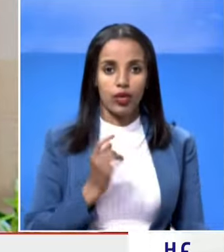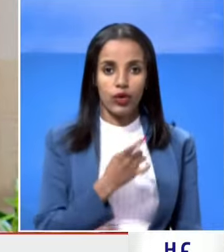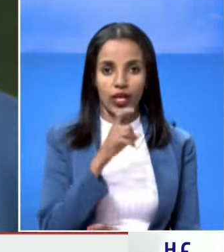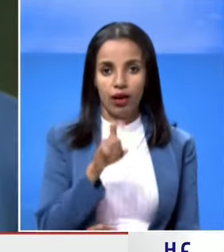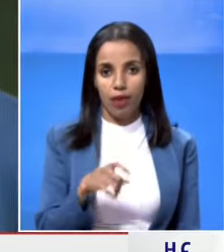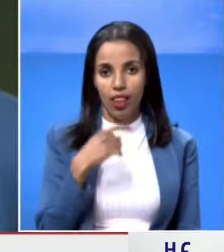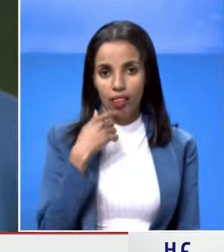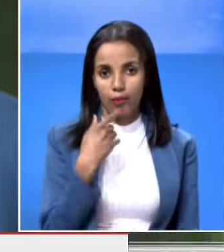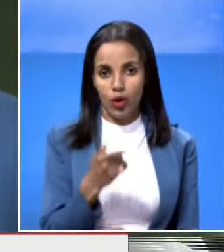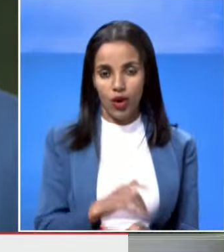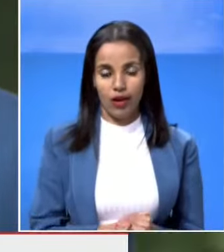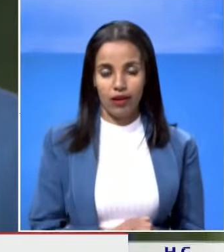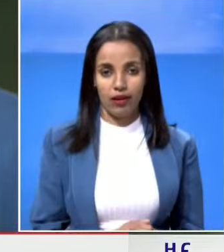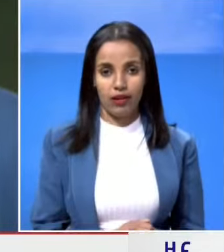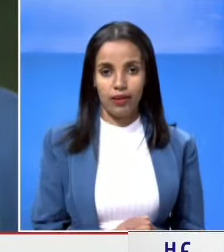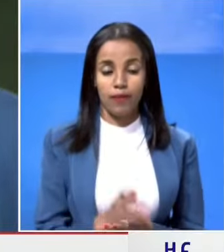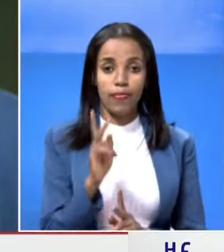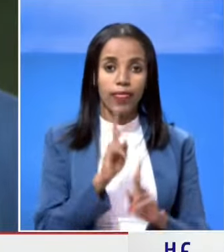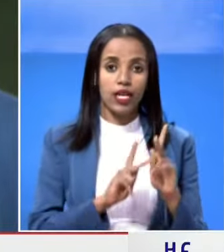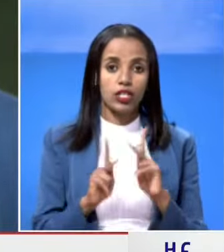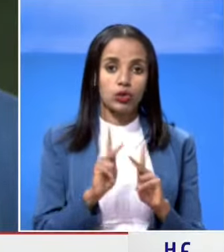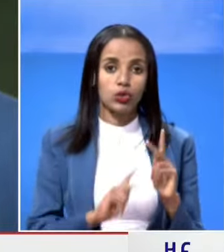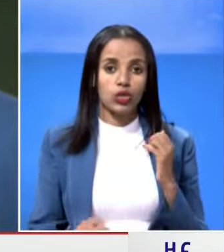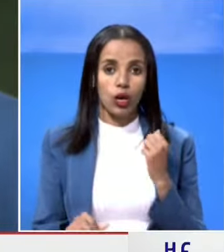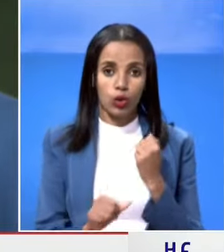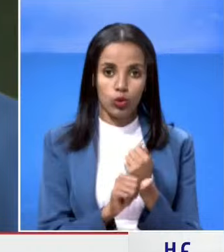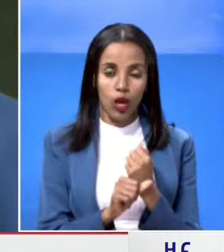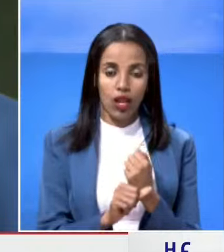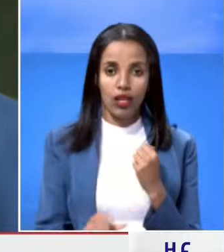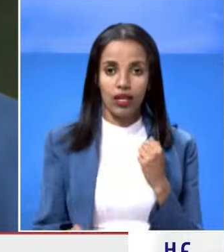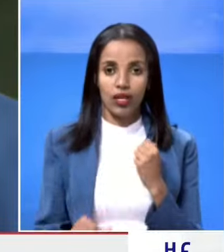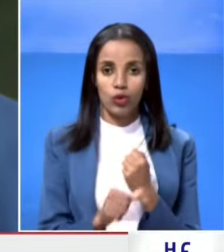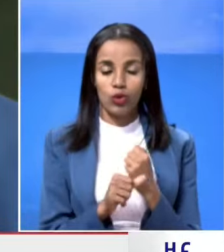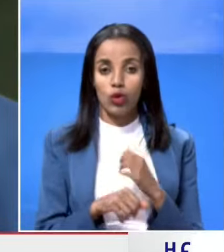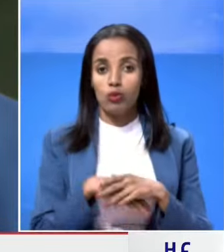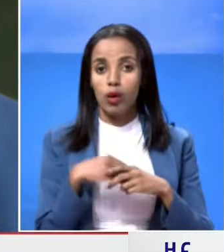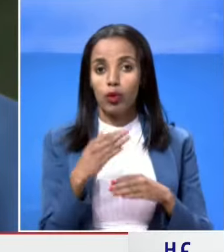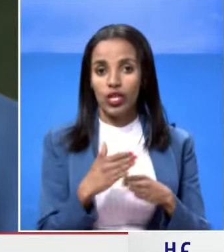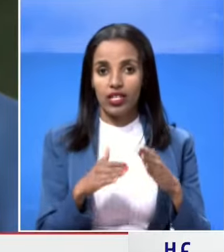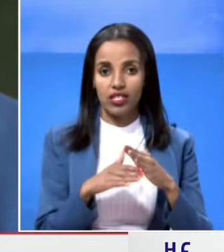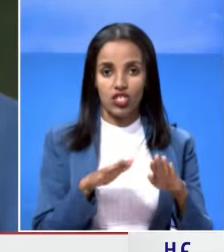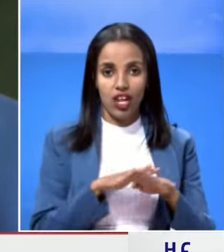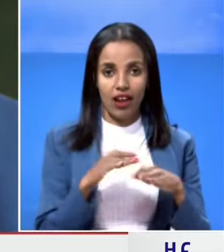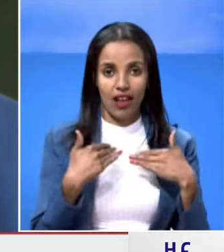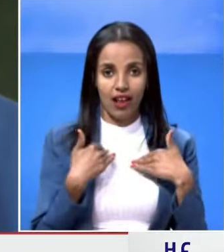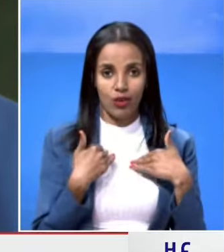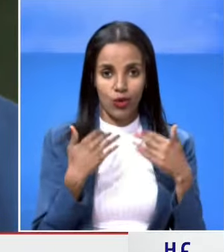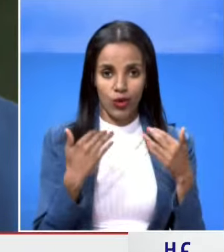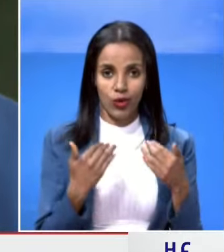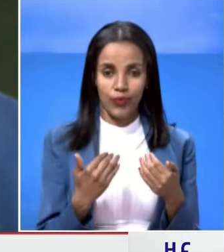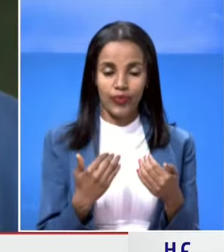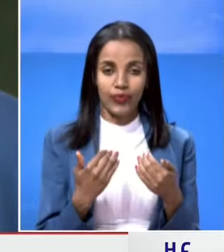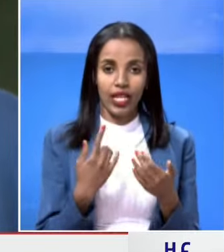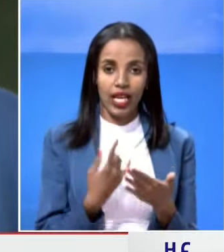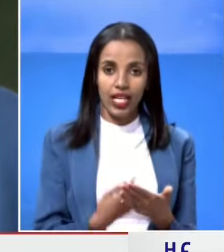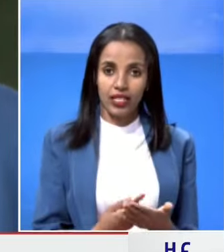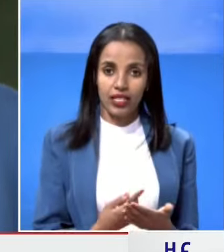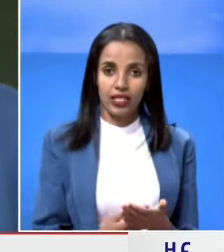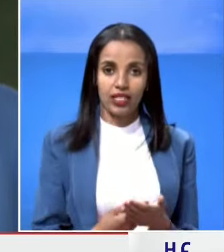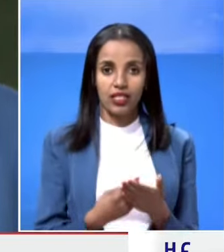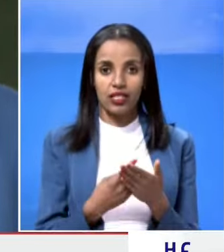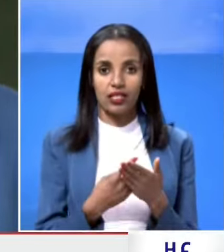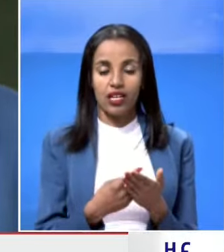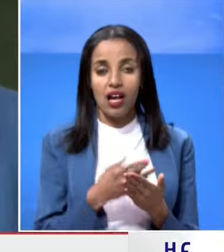ብለዋል። ህዝቡ ተጎድቷል። ከጉዳቱ በመውጣት ደረጃ ላይ ነው አሁን ያለው። ይህንን